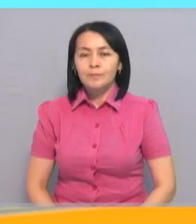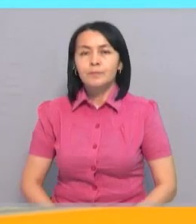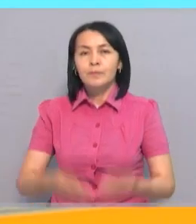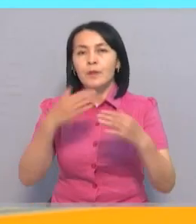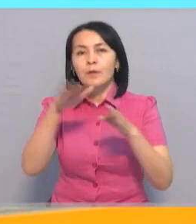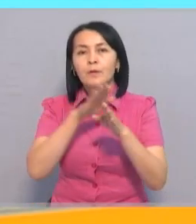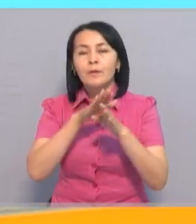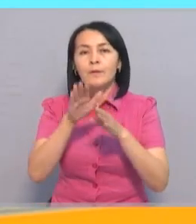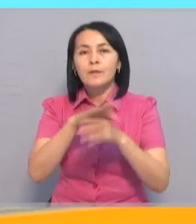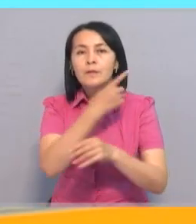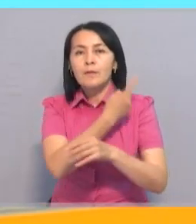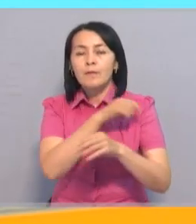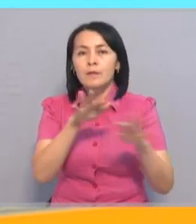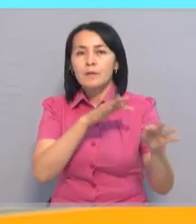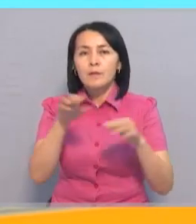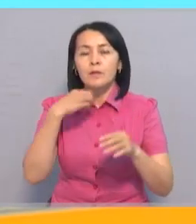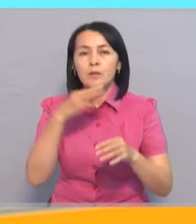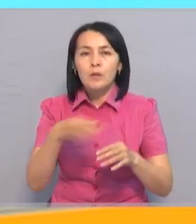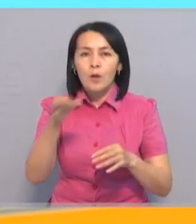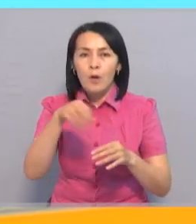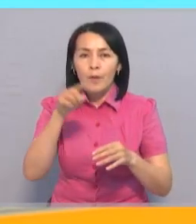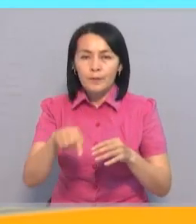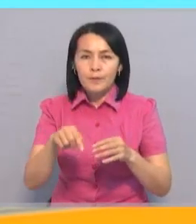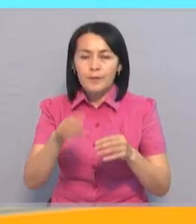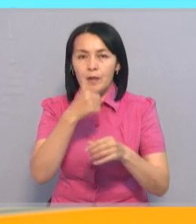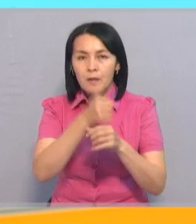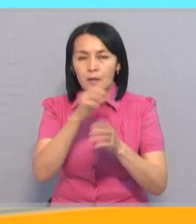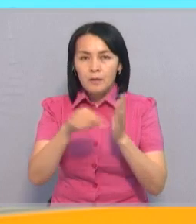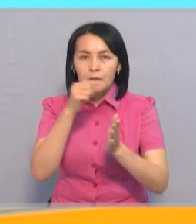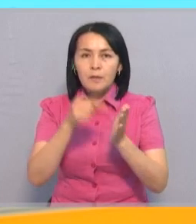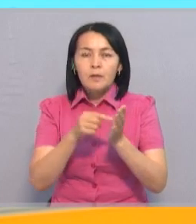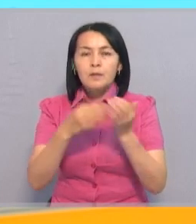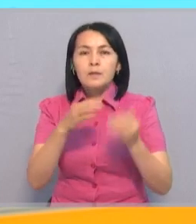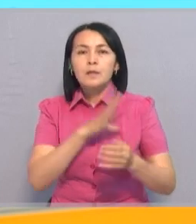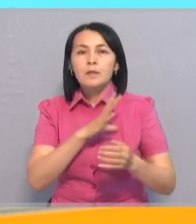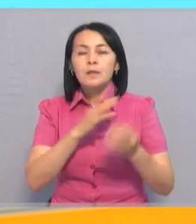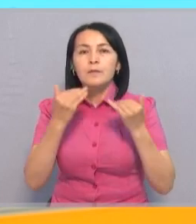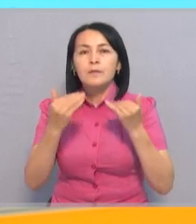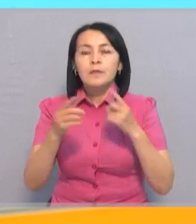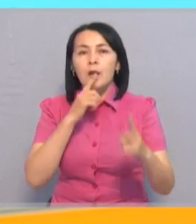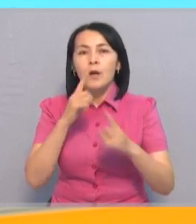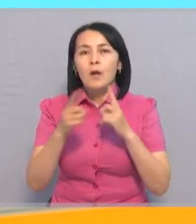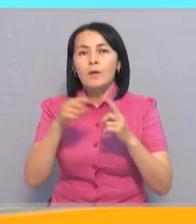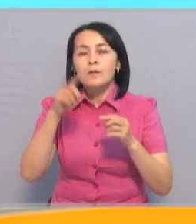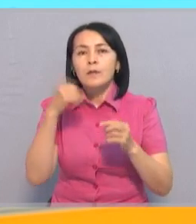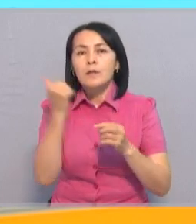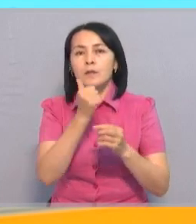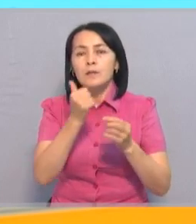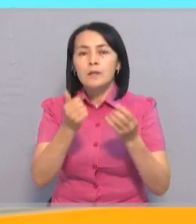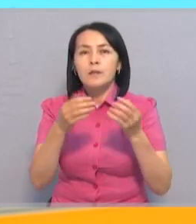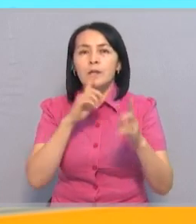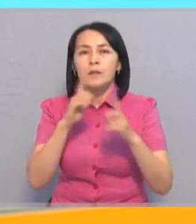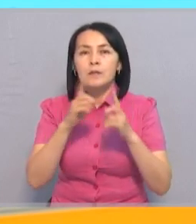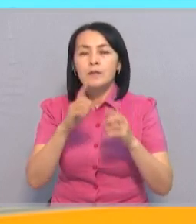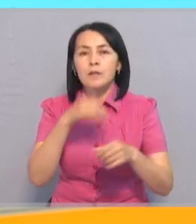Ход проведения ветеринарных мероприятий в Туркестанской области и актуальные вопросы в отрасли были подробно обсуждены на еженедельном